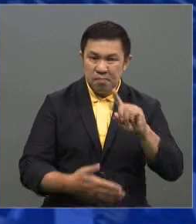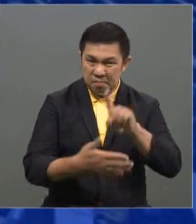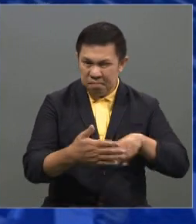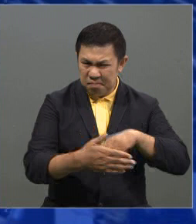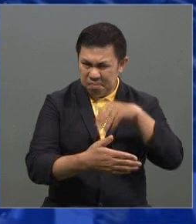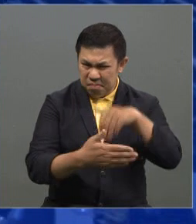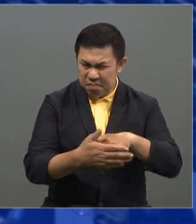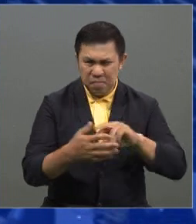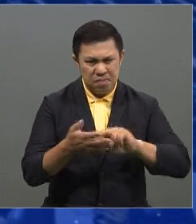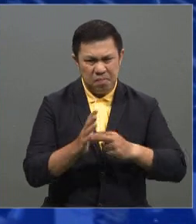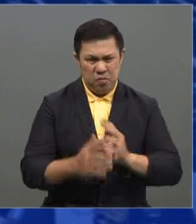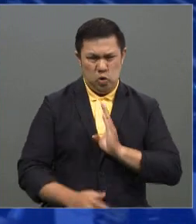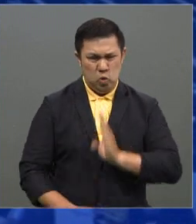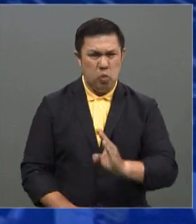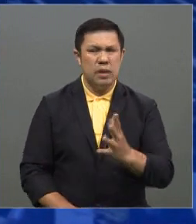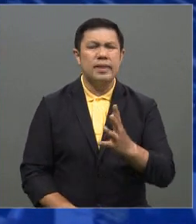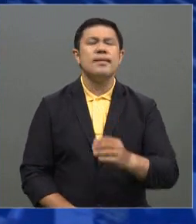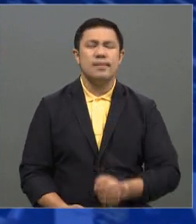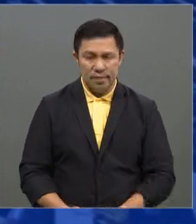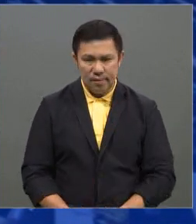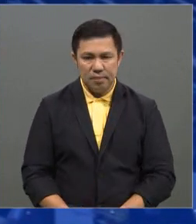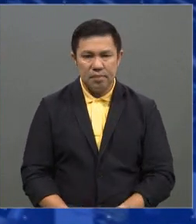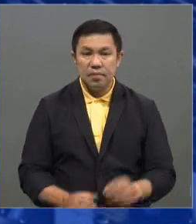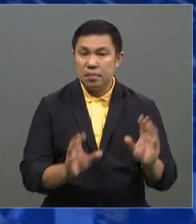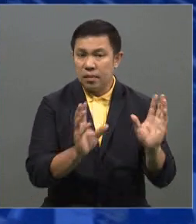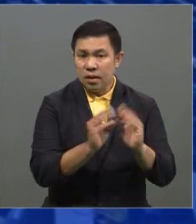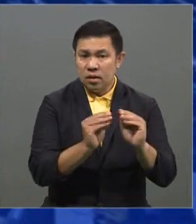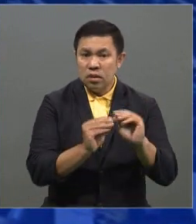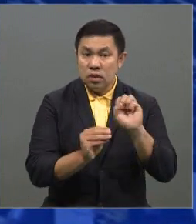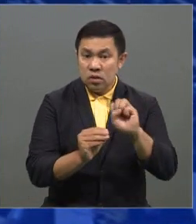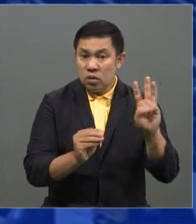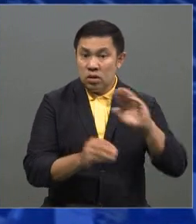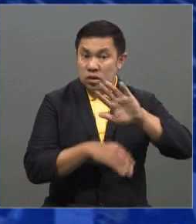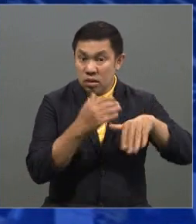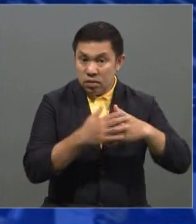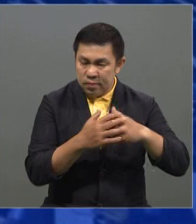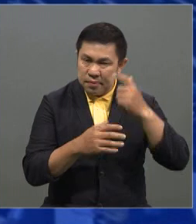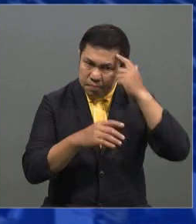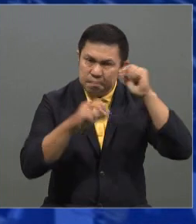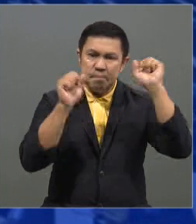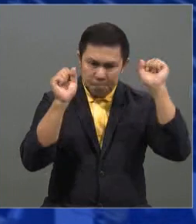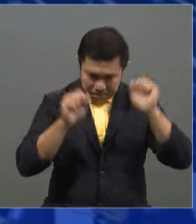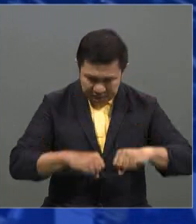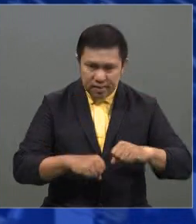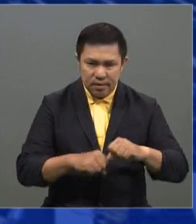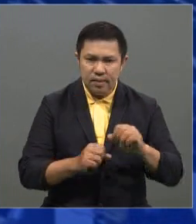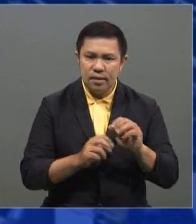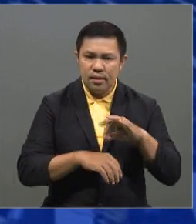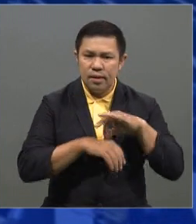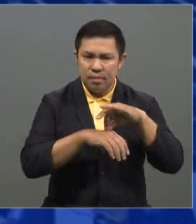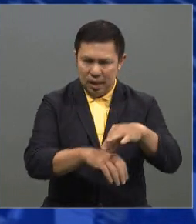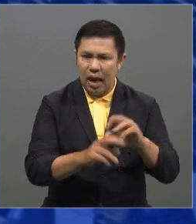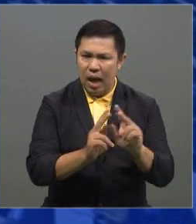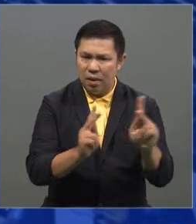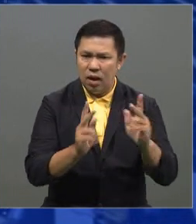จากการเลือกที่ไม่สุจริตเที่ยงธรรมครับที่ประชุมวุฒิสภาก็เลยมีมติเห็นควรให้ตั้งคณะกรรมาธิการการชุดดังกล่าว